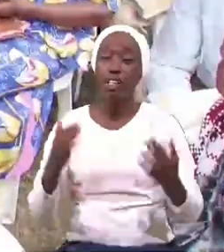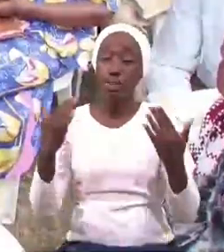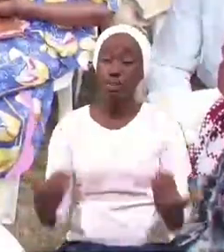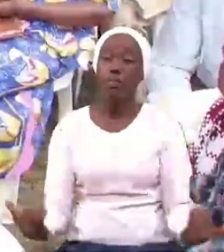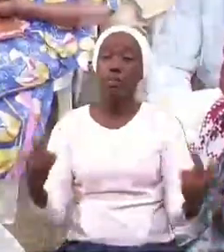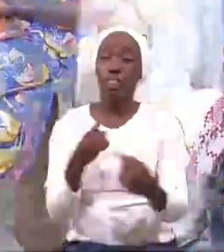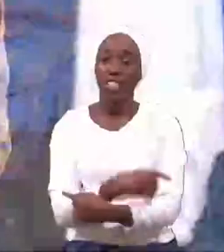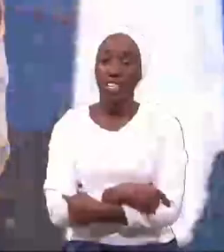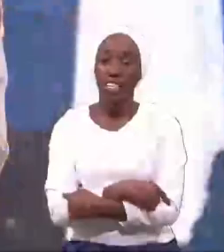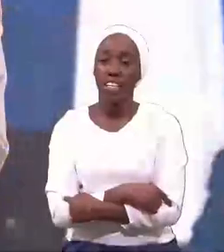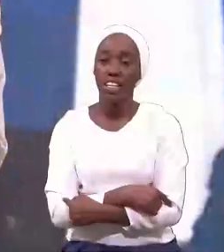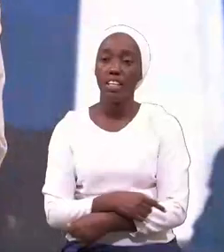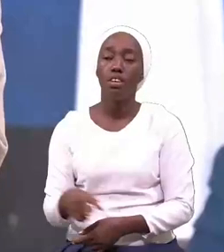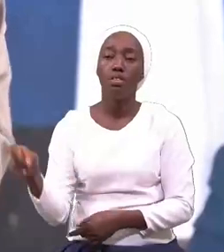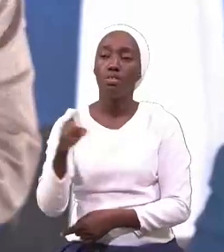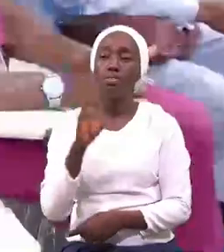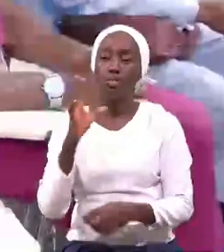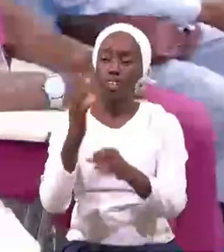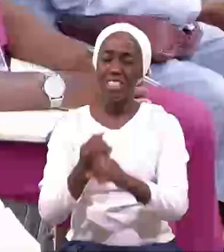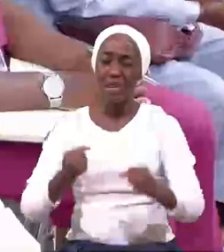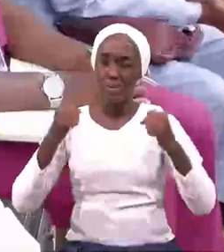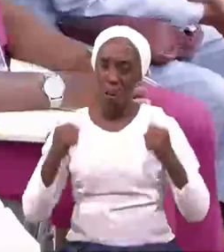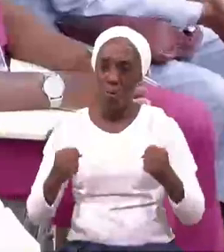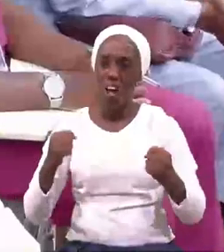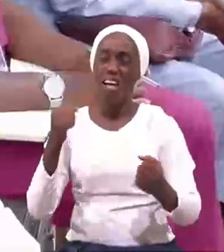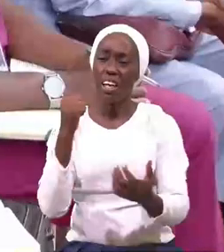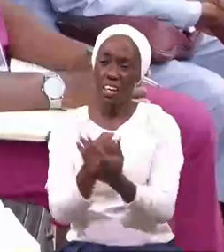Aujourd'hui, tu reçois la puissance.